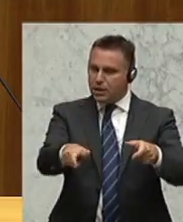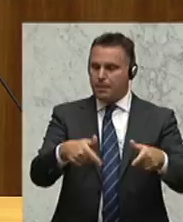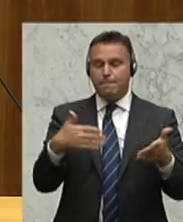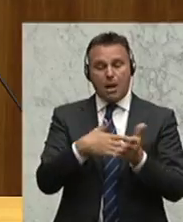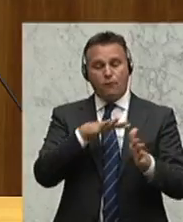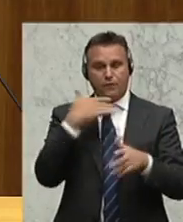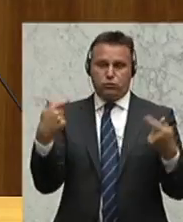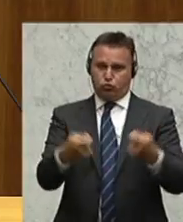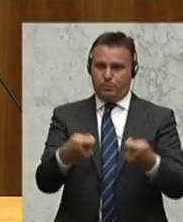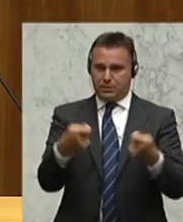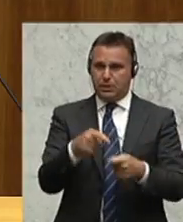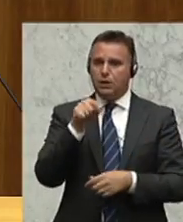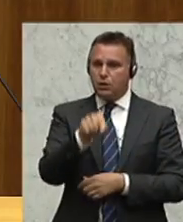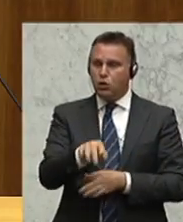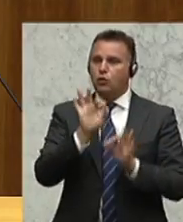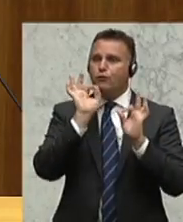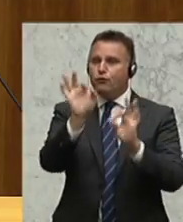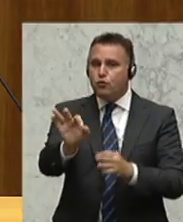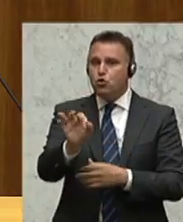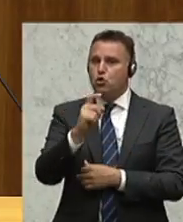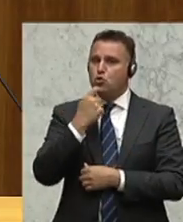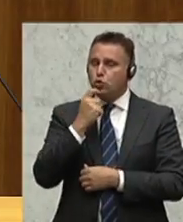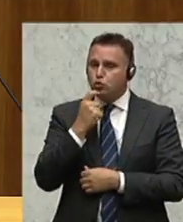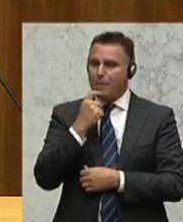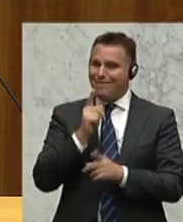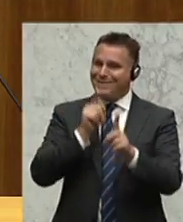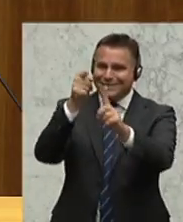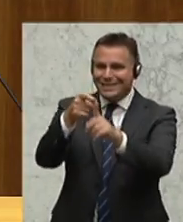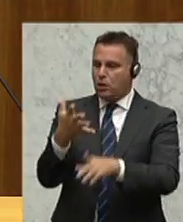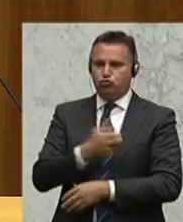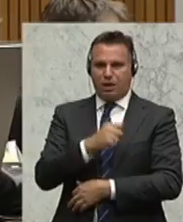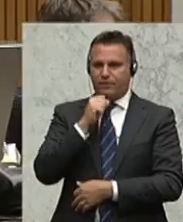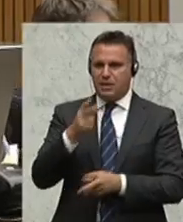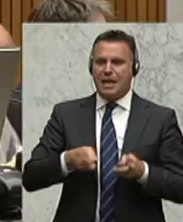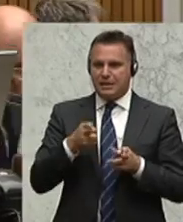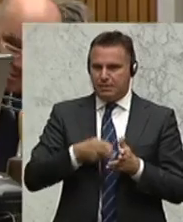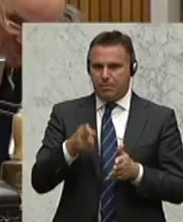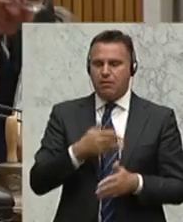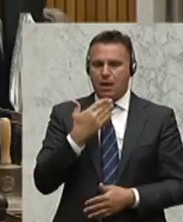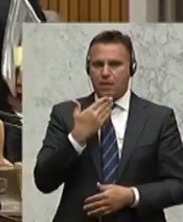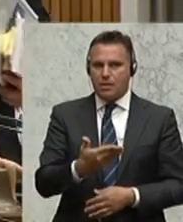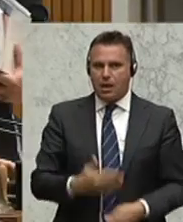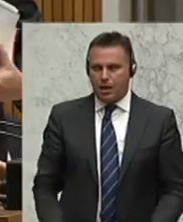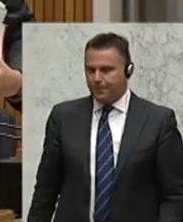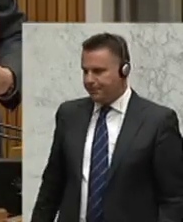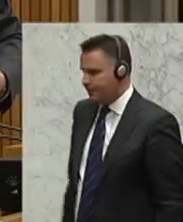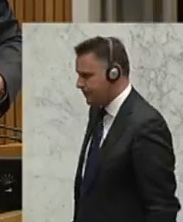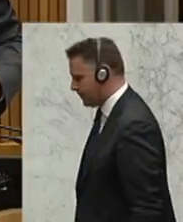Lage, Zielpunkte des Konsumenten anzufahren. Danke.